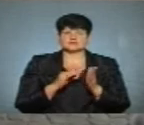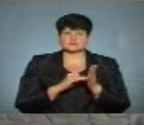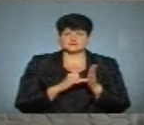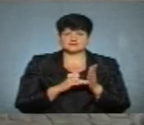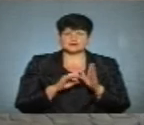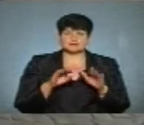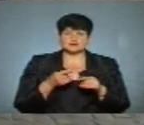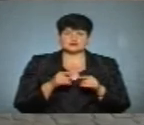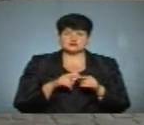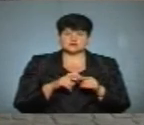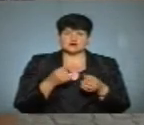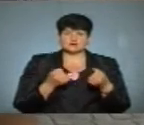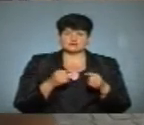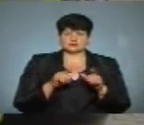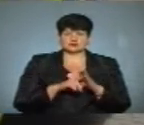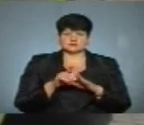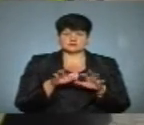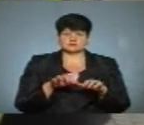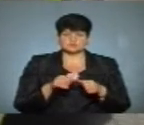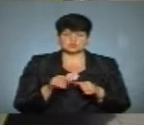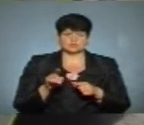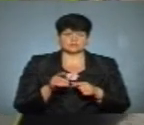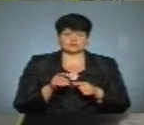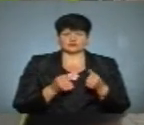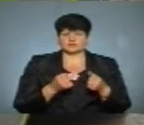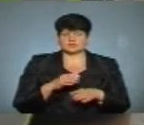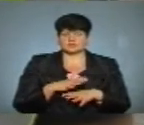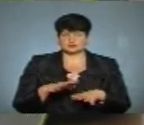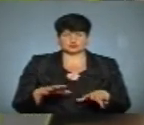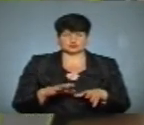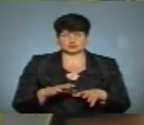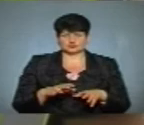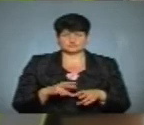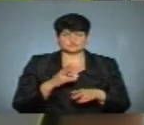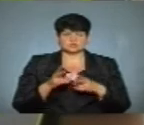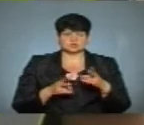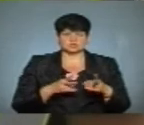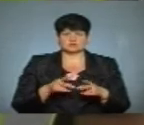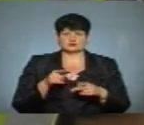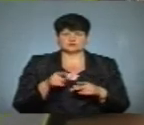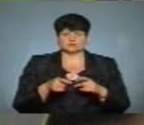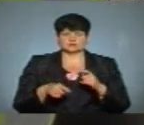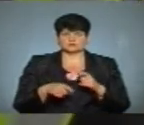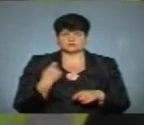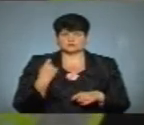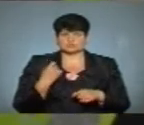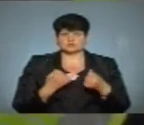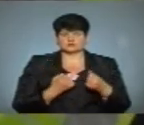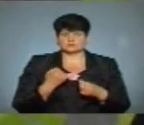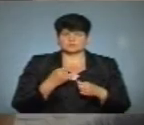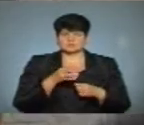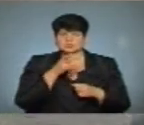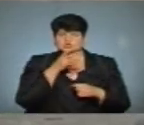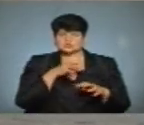чого автомобіль починають евакуйовувати. Щоб водій не мав претензій про те, що пошкодили його автомобіль під час евакуювання